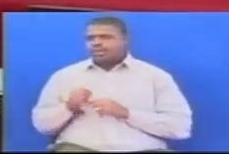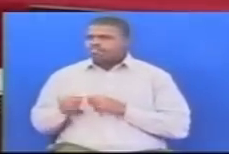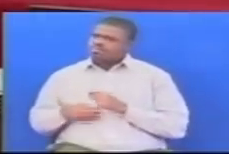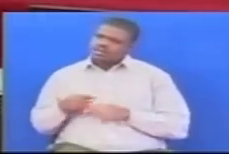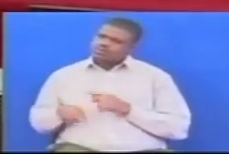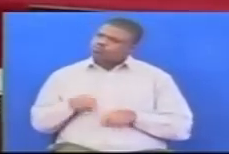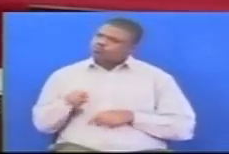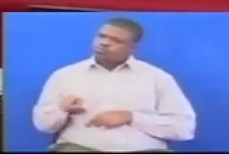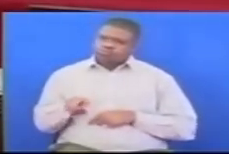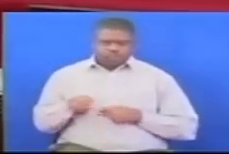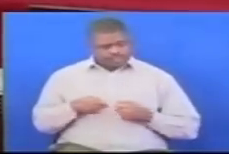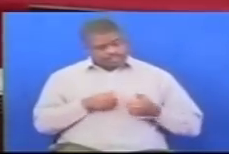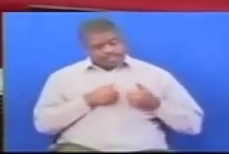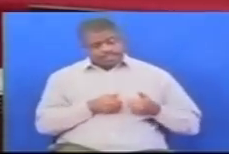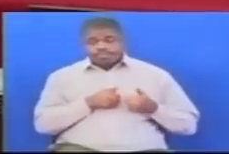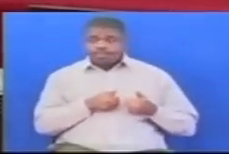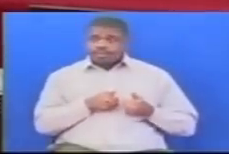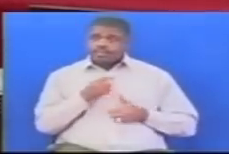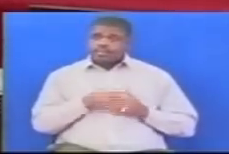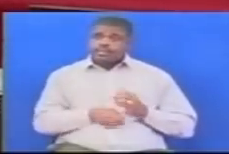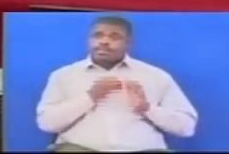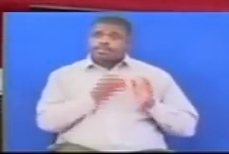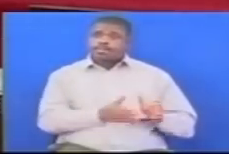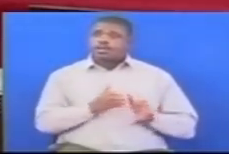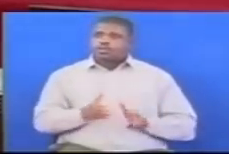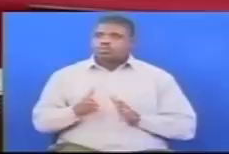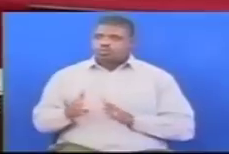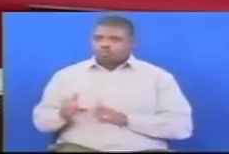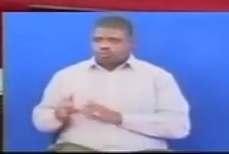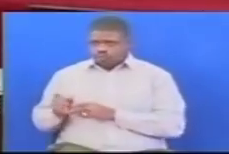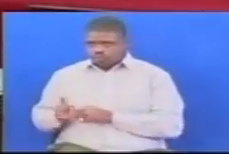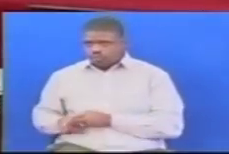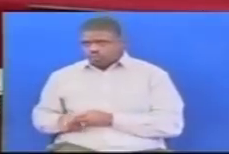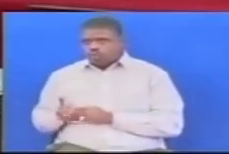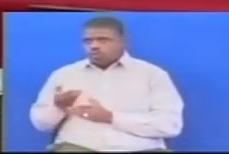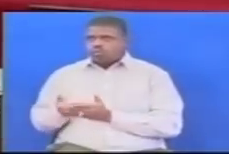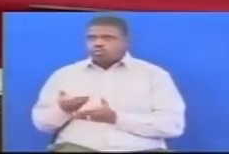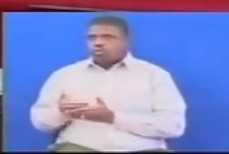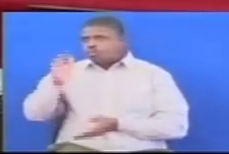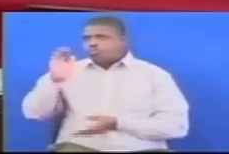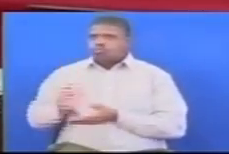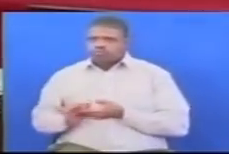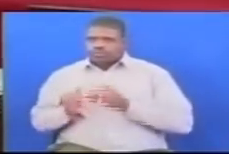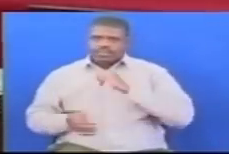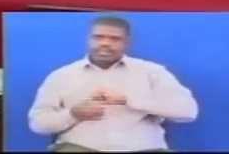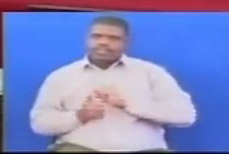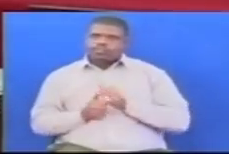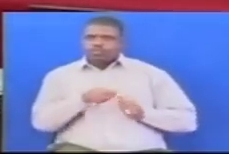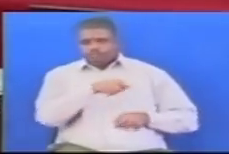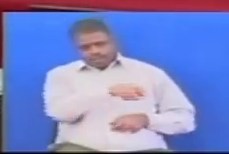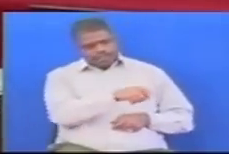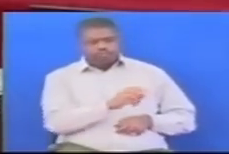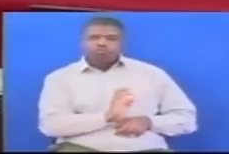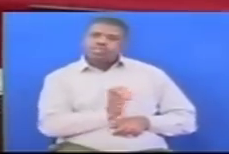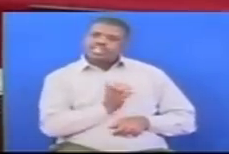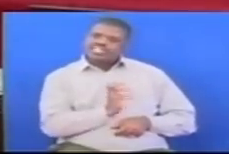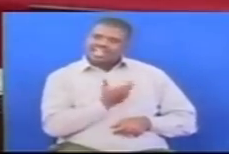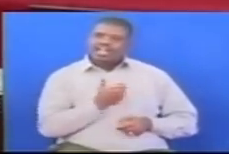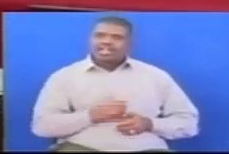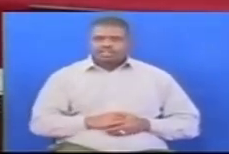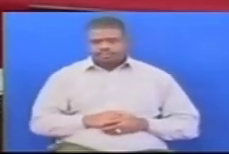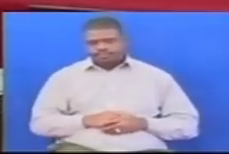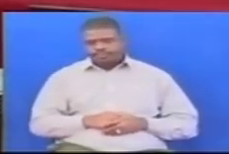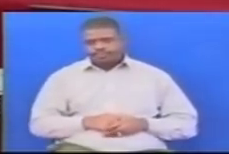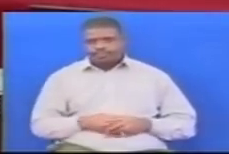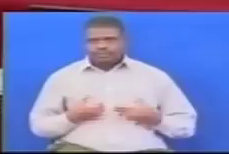ambao tunautegemea ulikuwa kwenye mpango wa kwenye quick wins ili uweze kupunguza tatizo pale mjini Muheza. Na